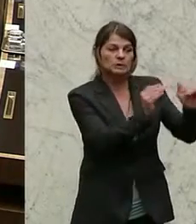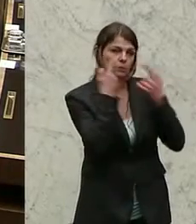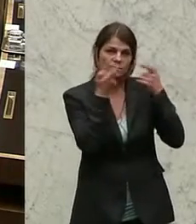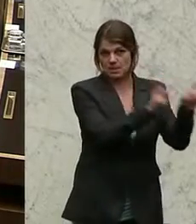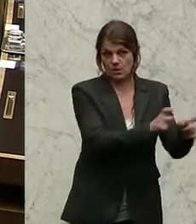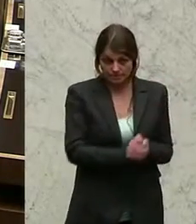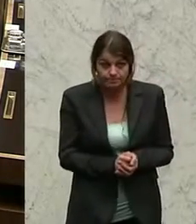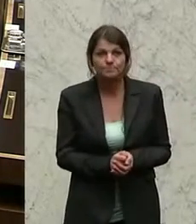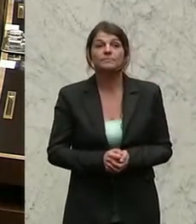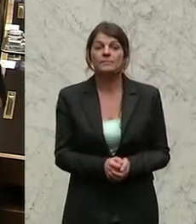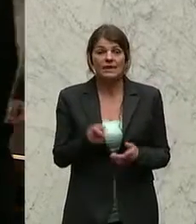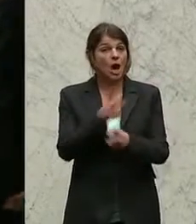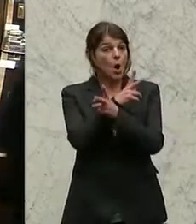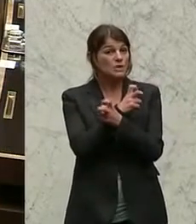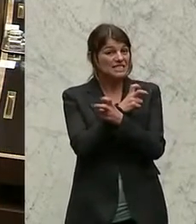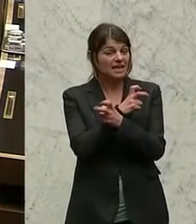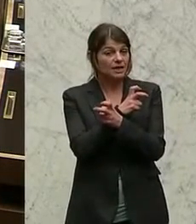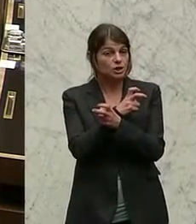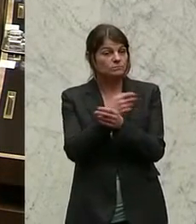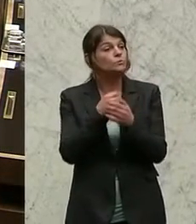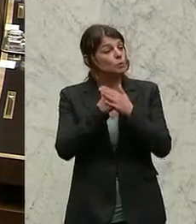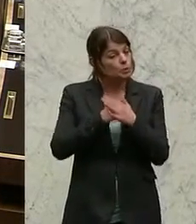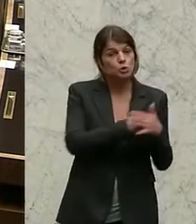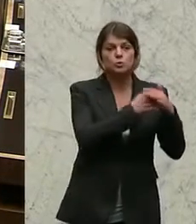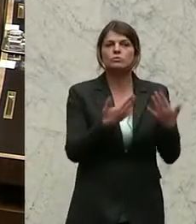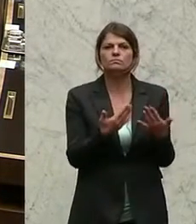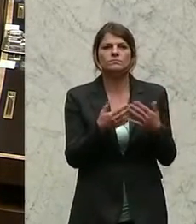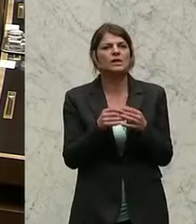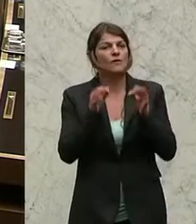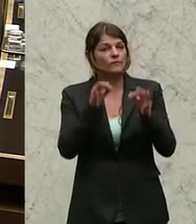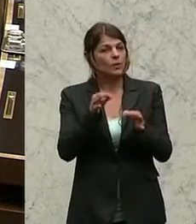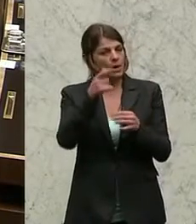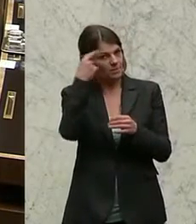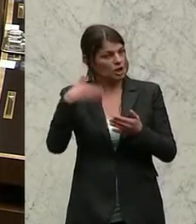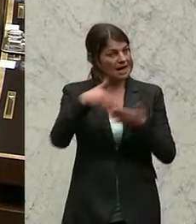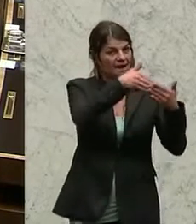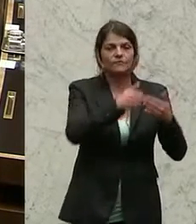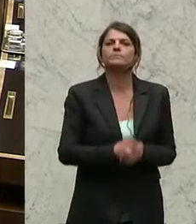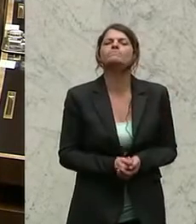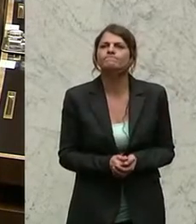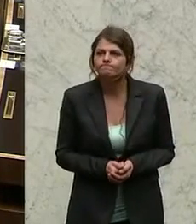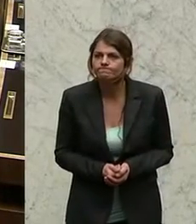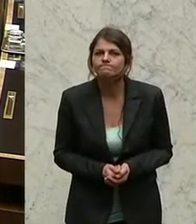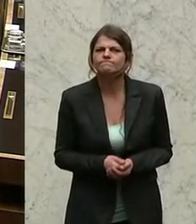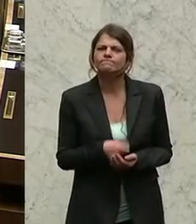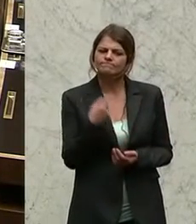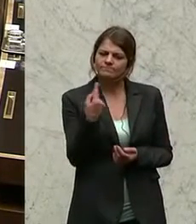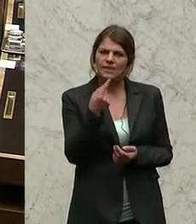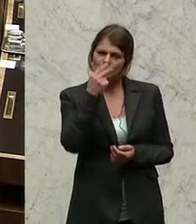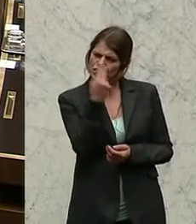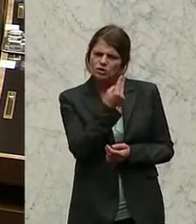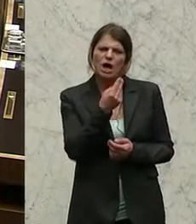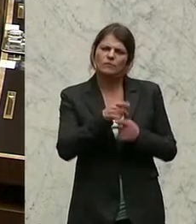versorgen. Dass die österreichische Unterstützung für humanitäre Hilfe die besondere Situation